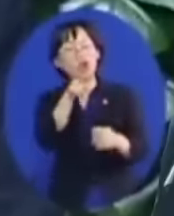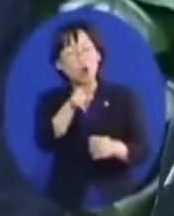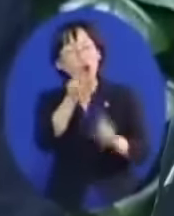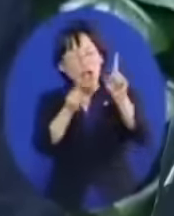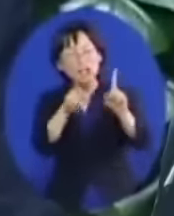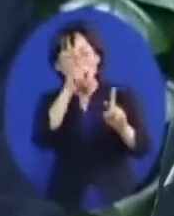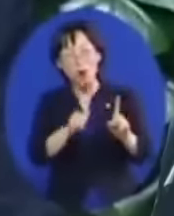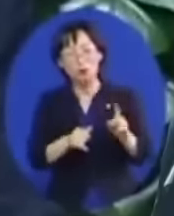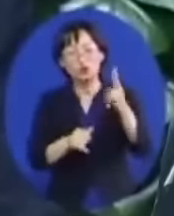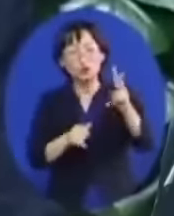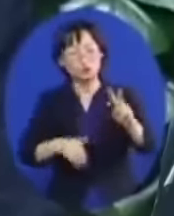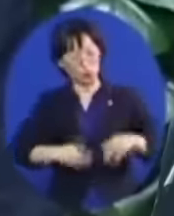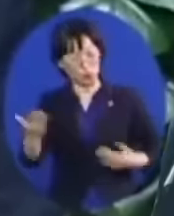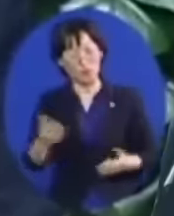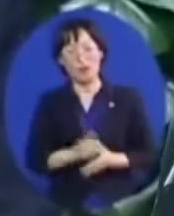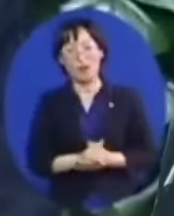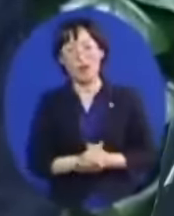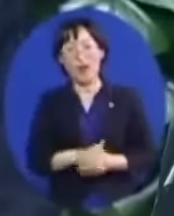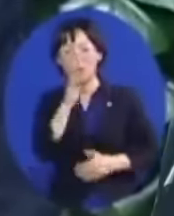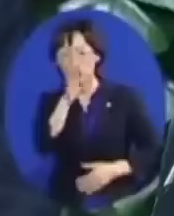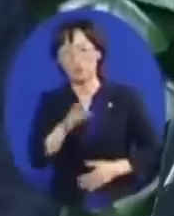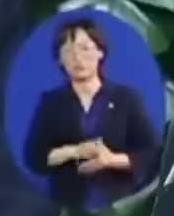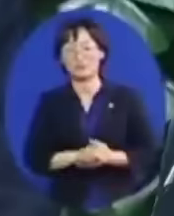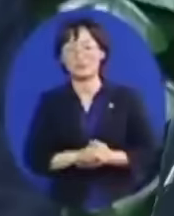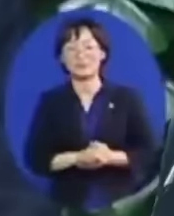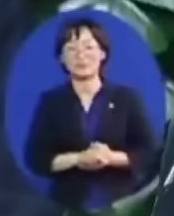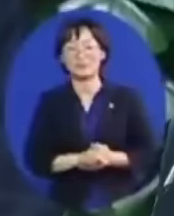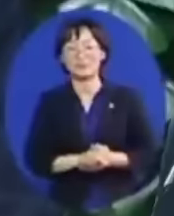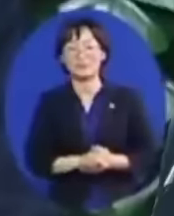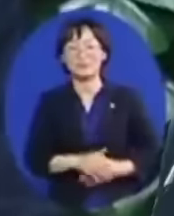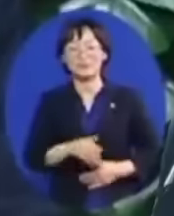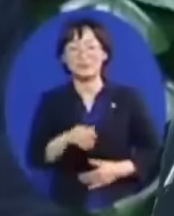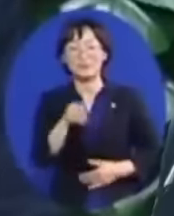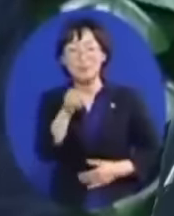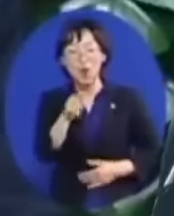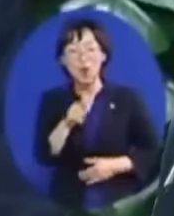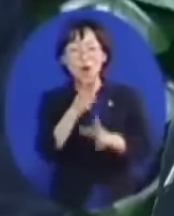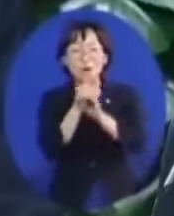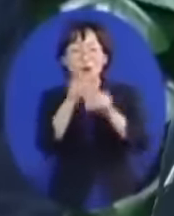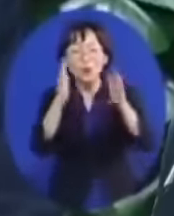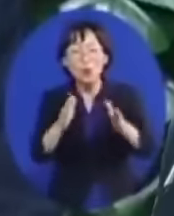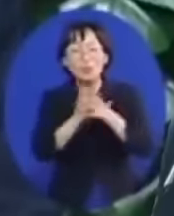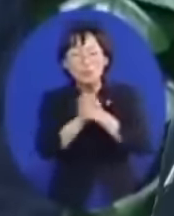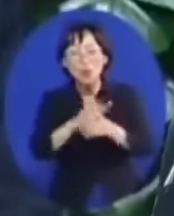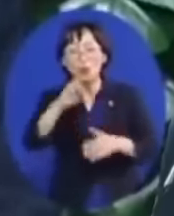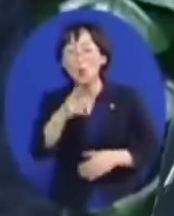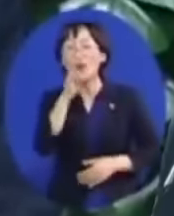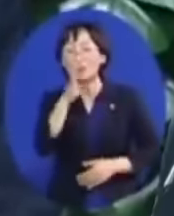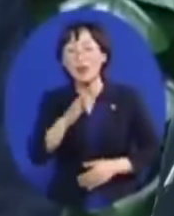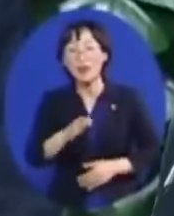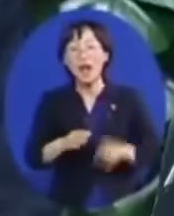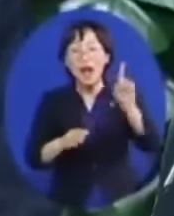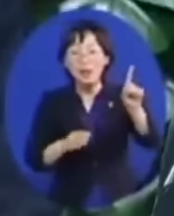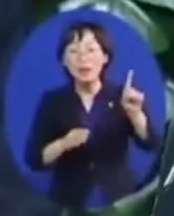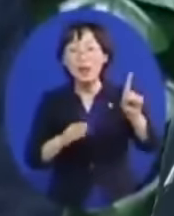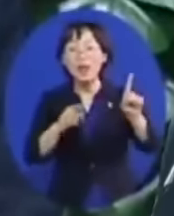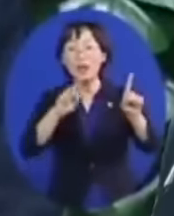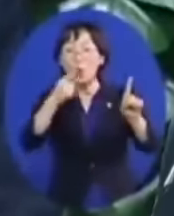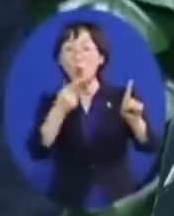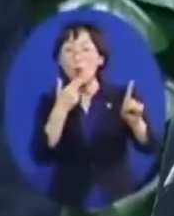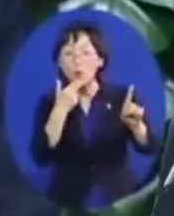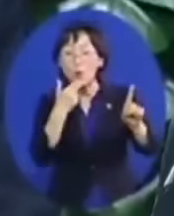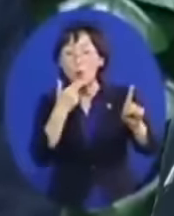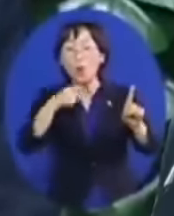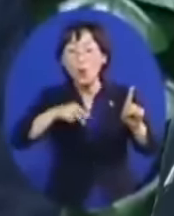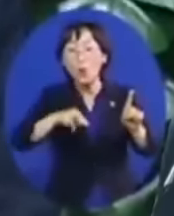되겠지 무슨 두 대가 필요하냐. 안 돼. 그거는 몇 년을 기도해도 안 될 것입니다. 한 대도 없을 때 걸어 다닐